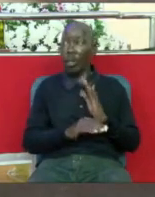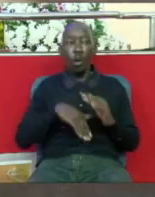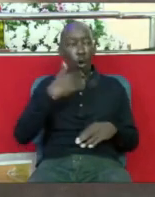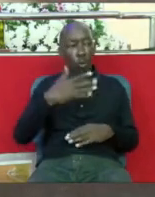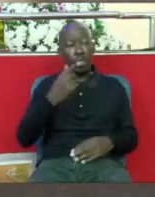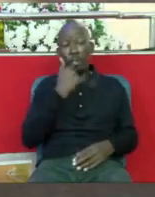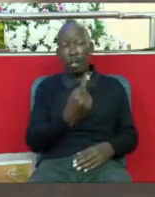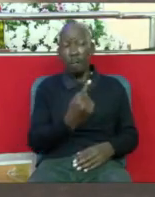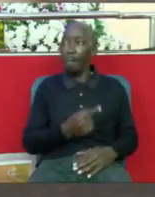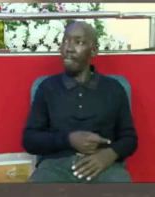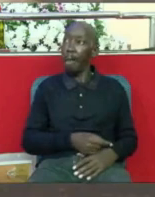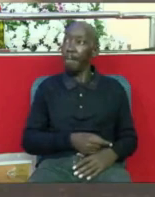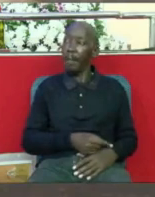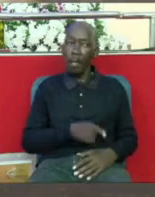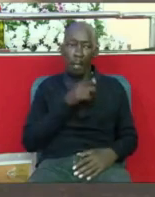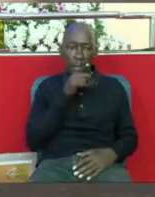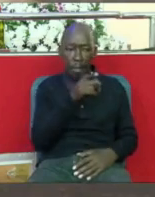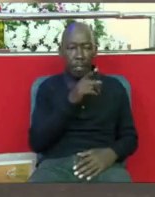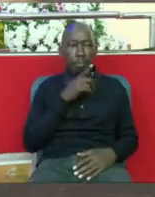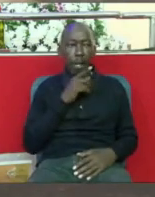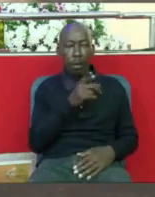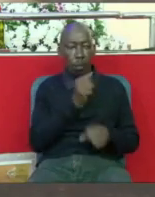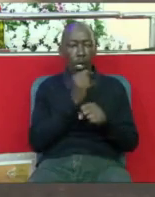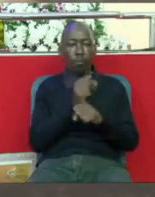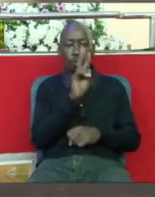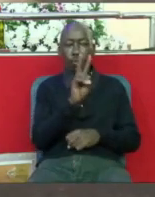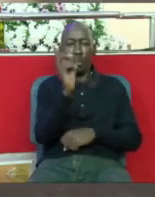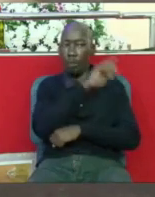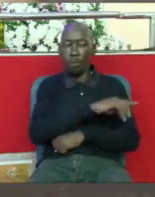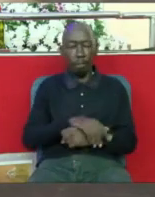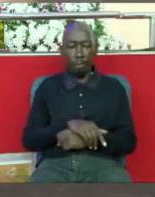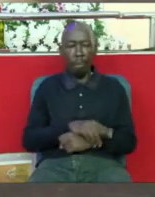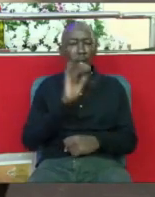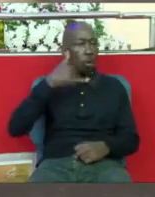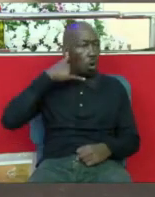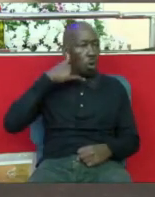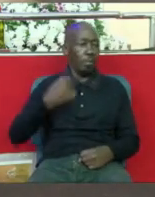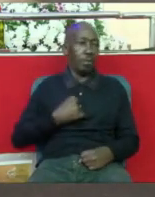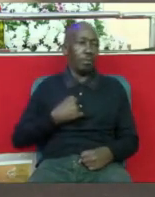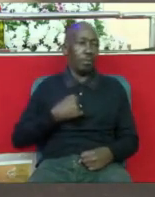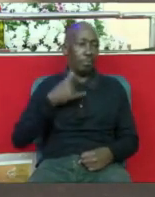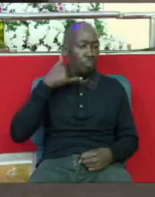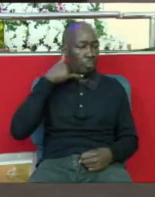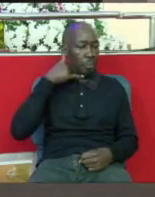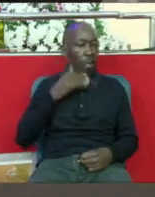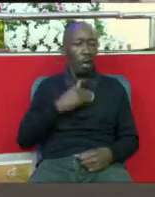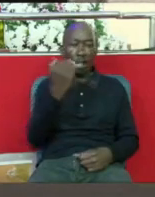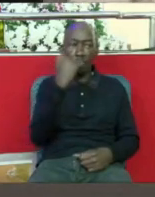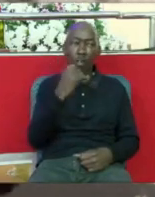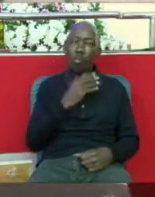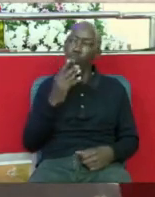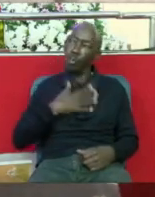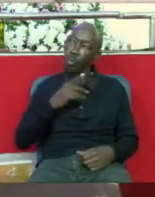say, na wangesema, this guy works for 2 days. Huyu jamaa hufanya kazi siku mbili. So they would call me. Hivyo basi wangempigia simu. They would ask me, do you want to come and